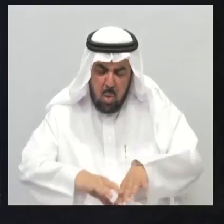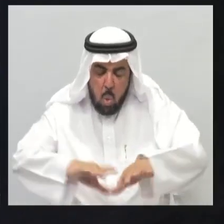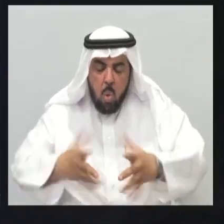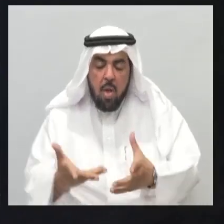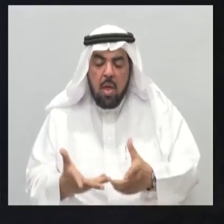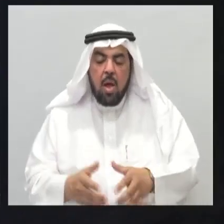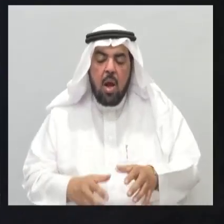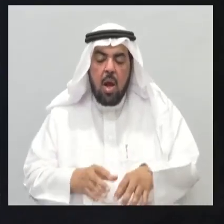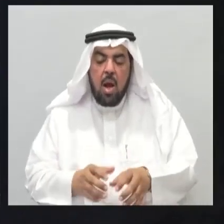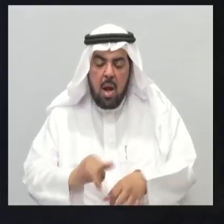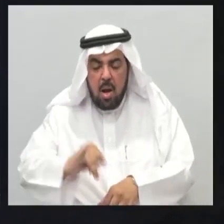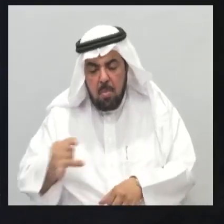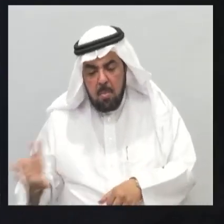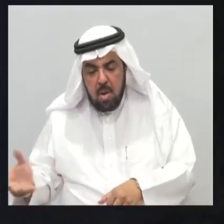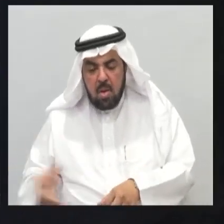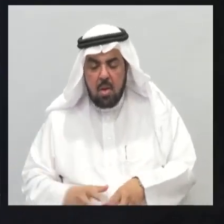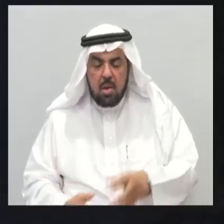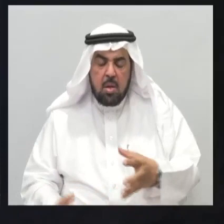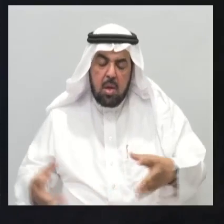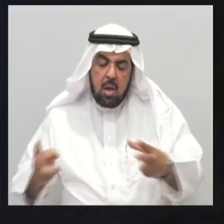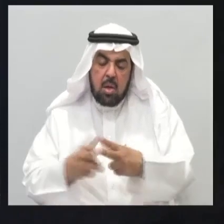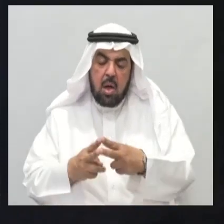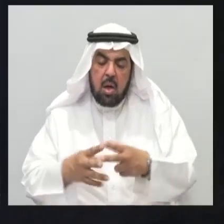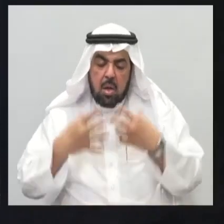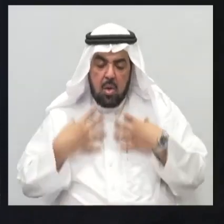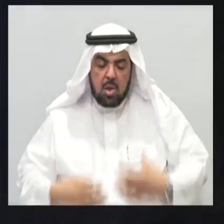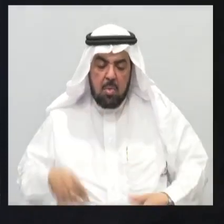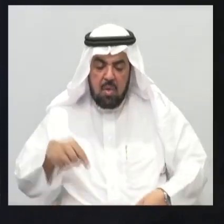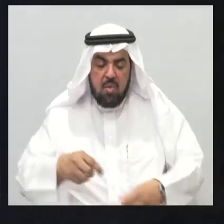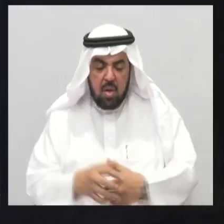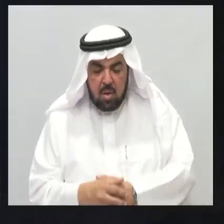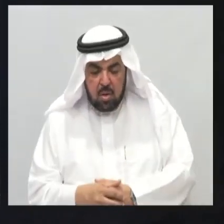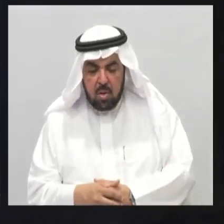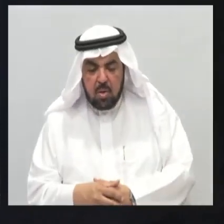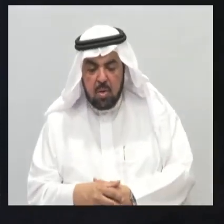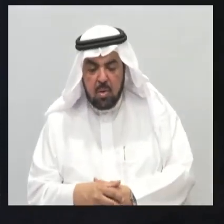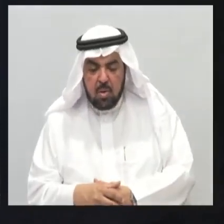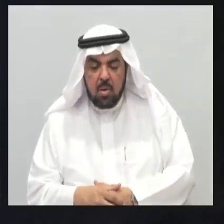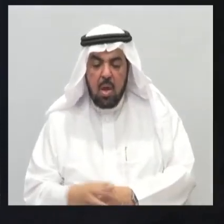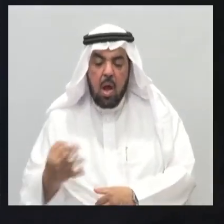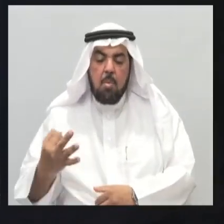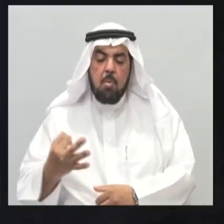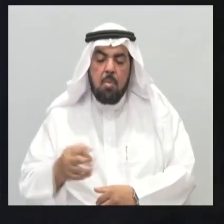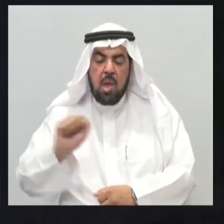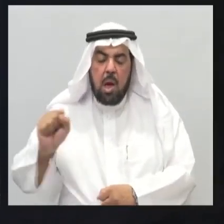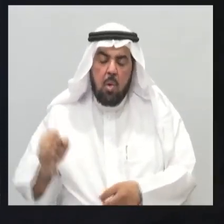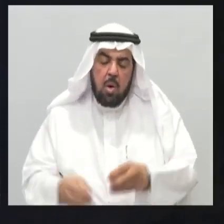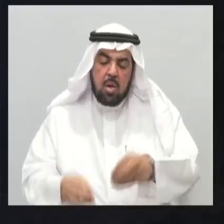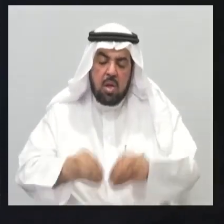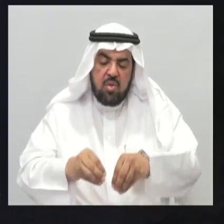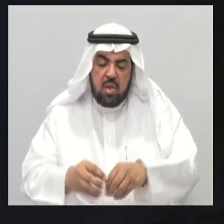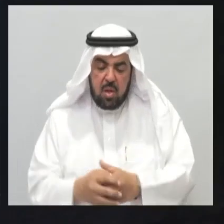المادة مقدار طاقة الجسيمات فيها. أحسنتم. ما أهمية الخواص